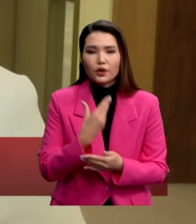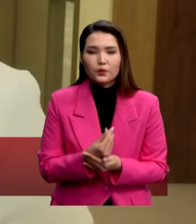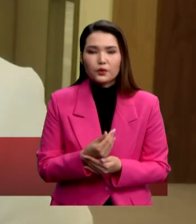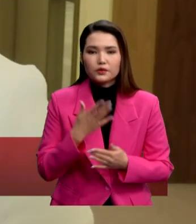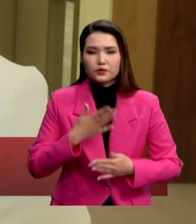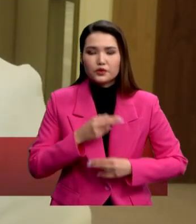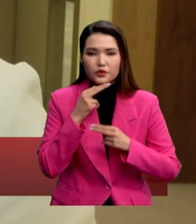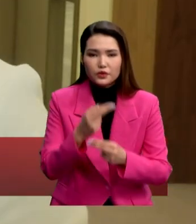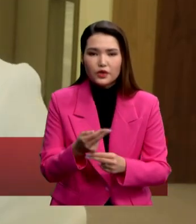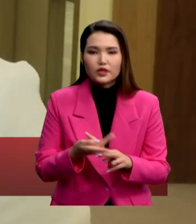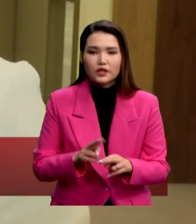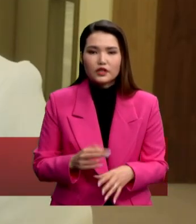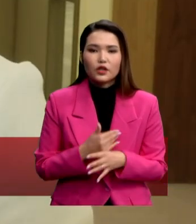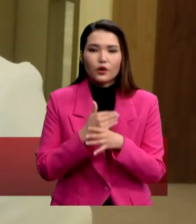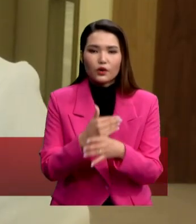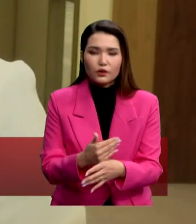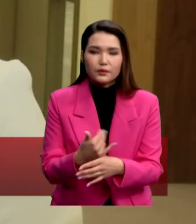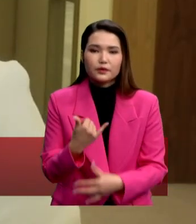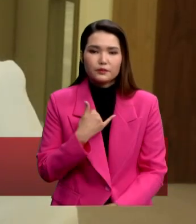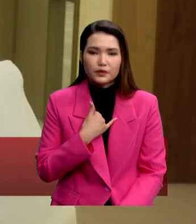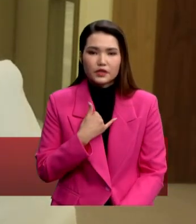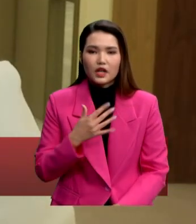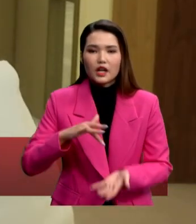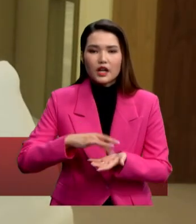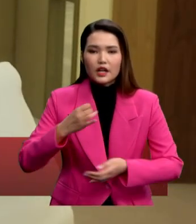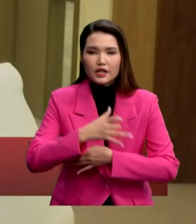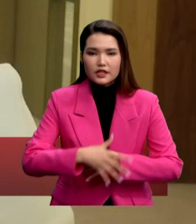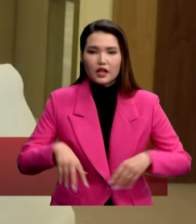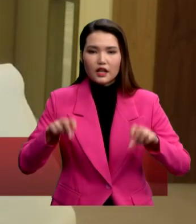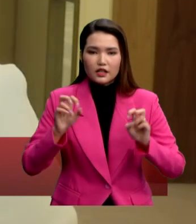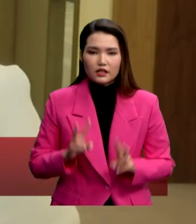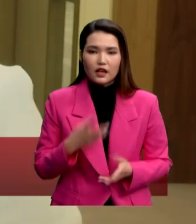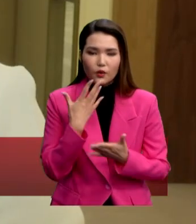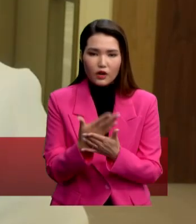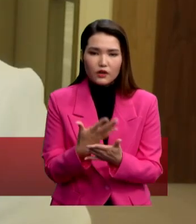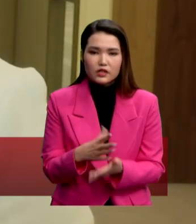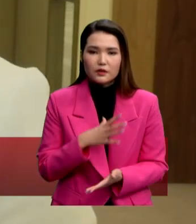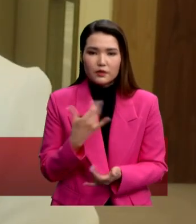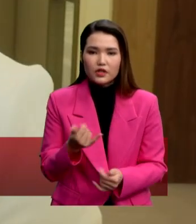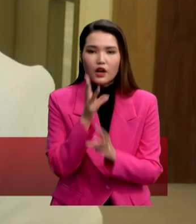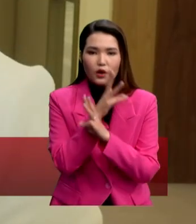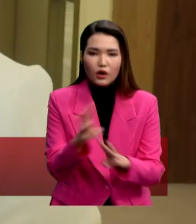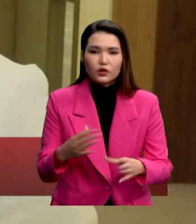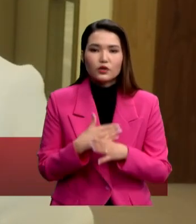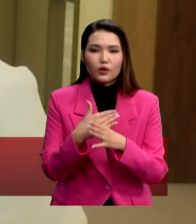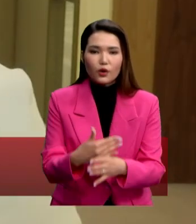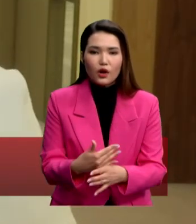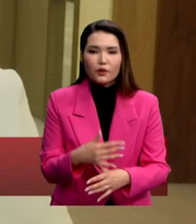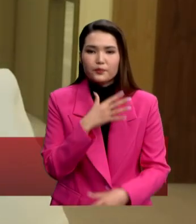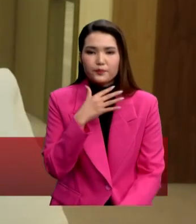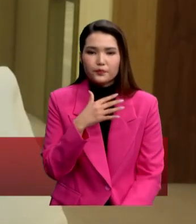сүйемелеу жағынан осы көмекті біз центрлар арқылы көрсеттік. Ал енді қаржылай көмек жалпы мынау